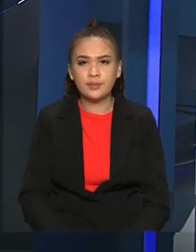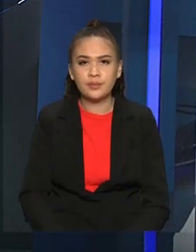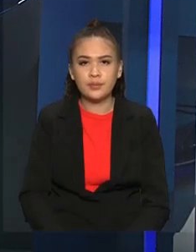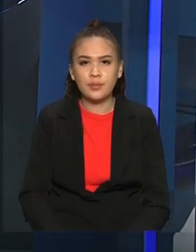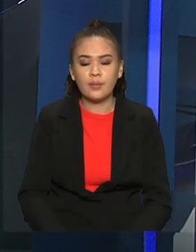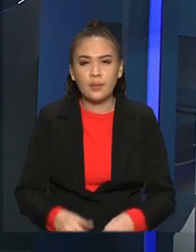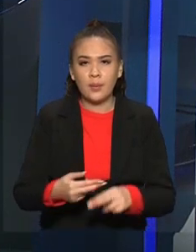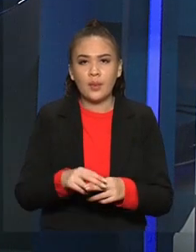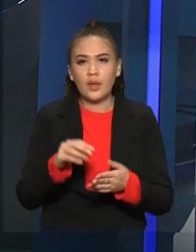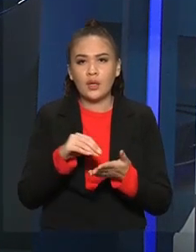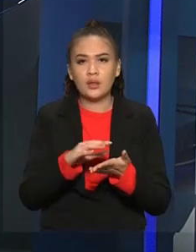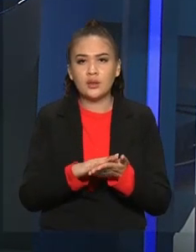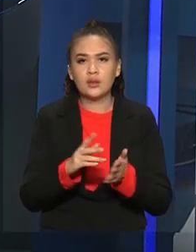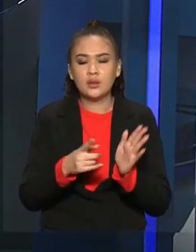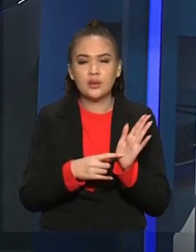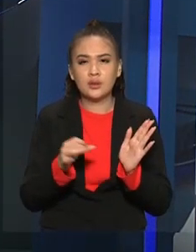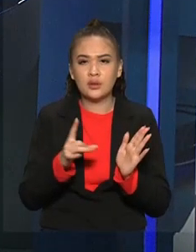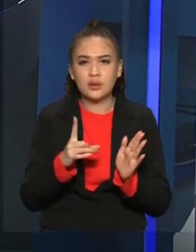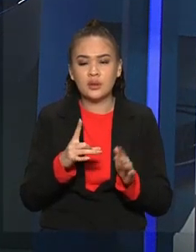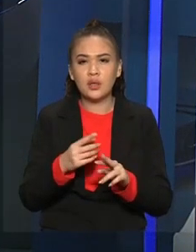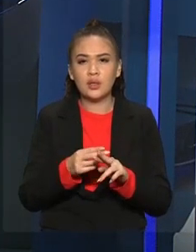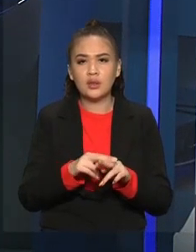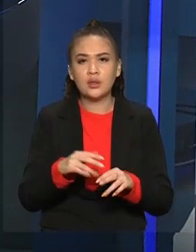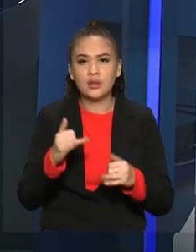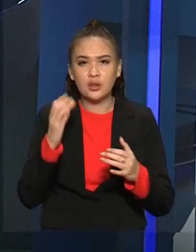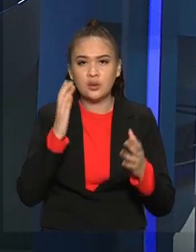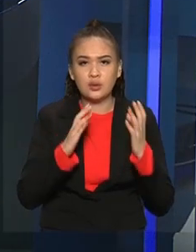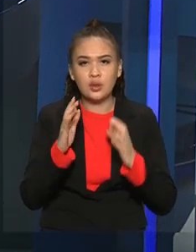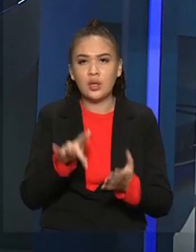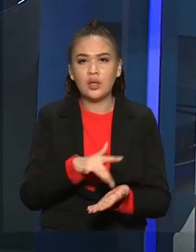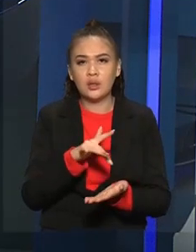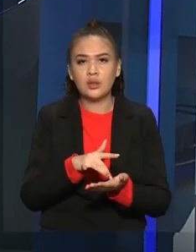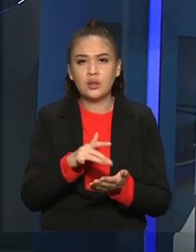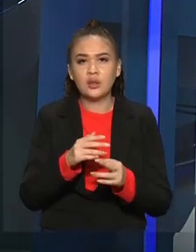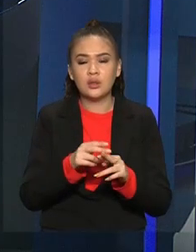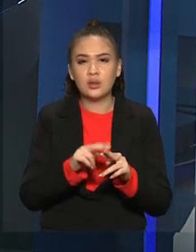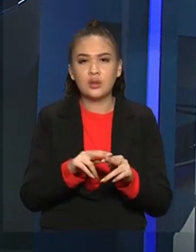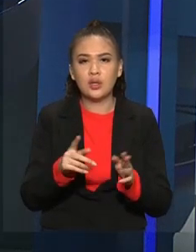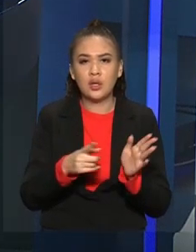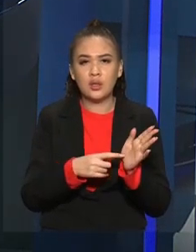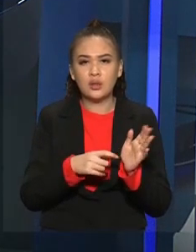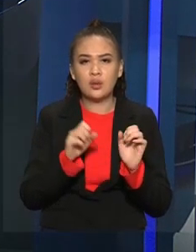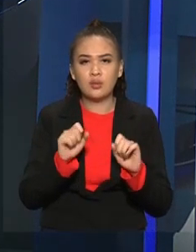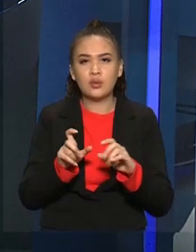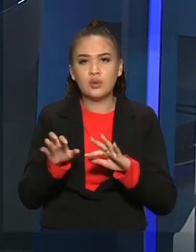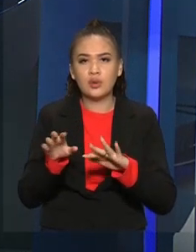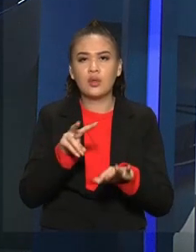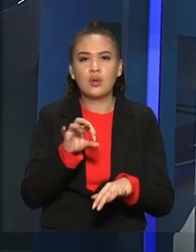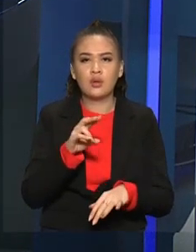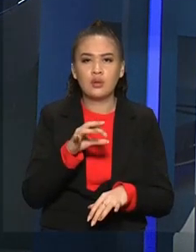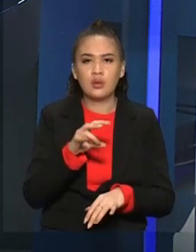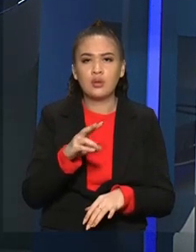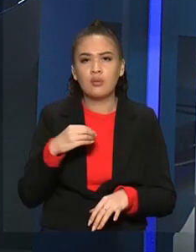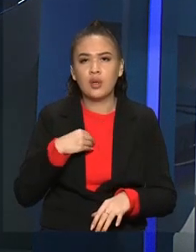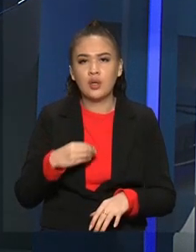И в заключение отличная новость из Караганды. Теперь студенты этого города могут прогуляться по окрестностям Лондона, Парижа и